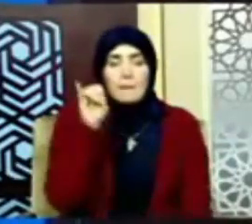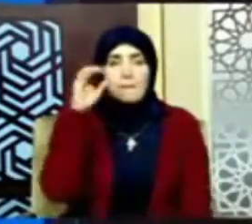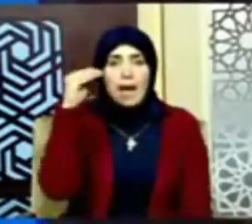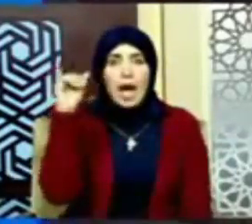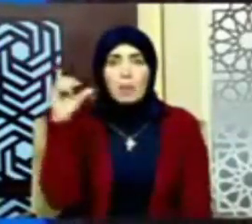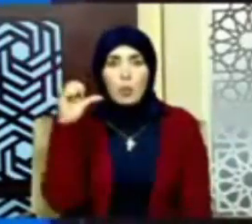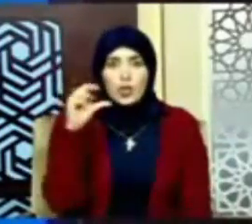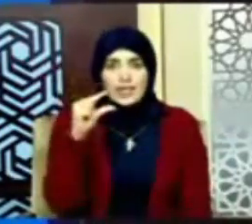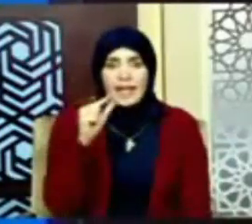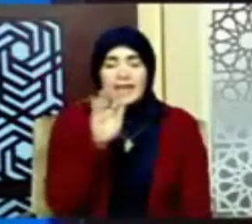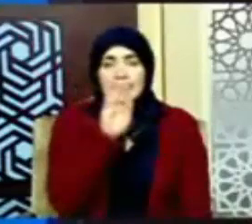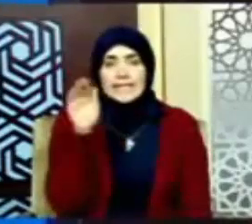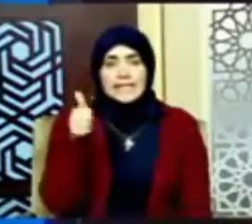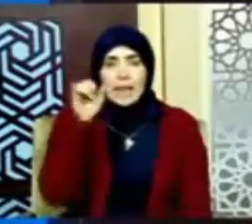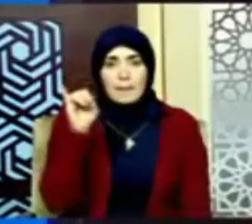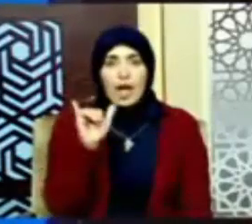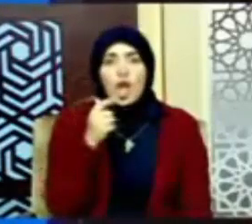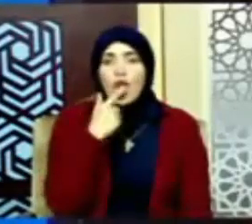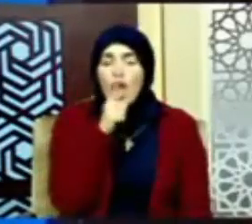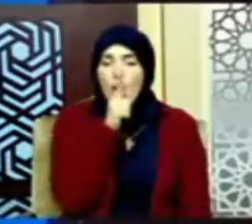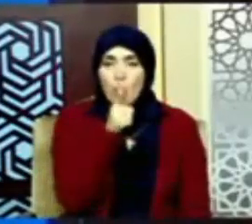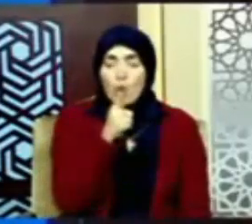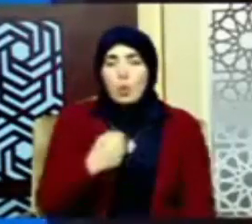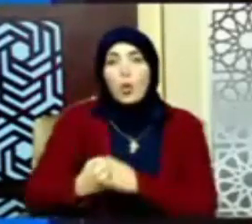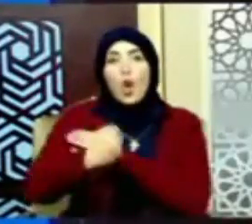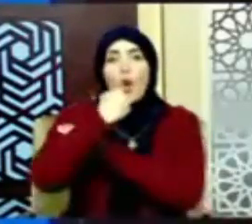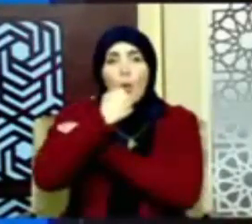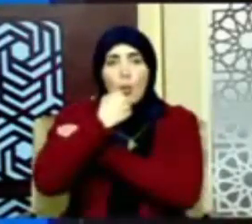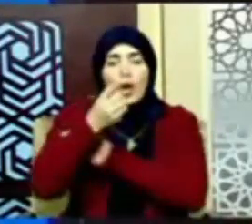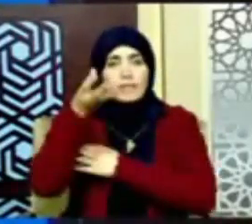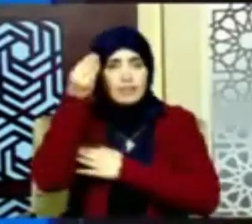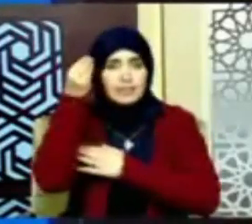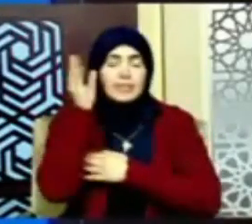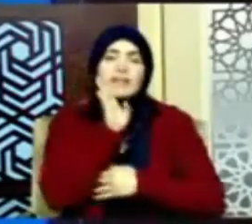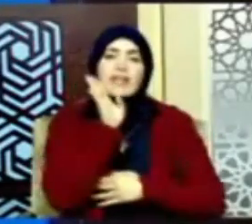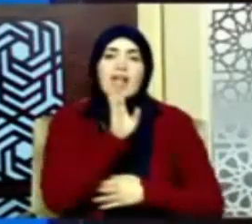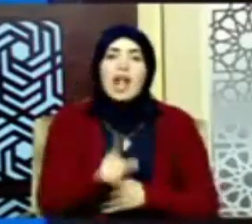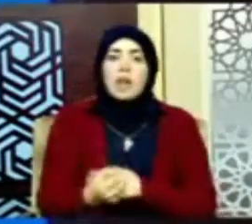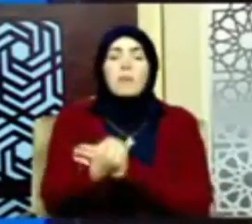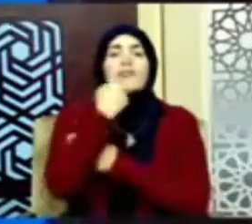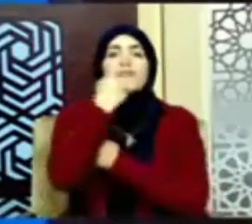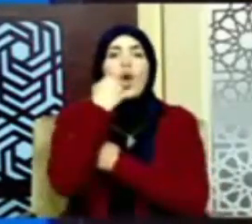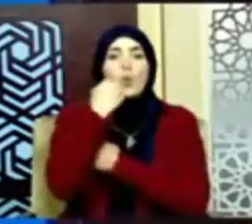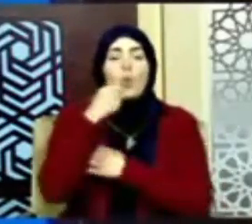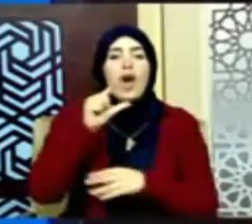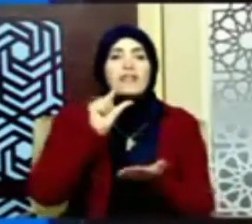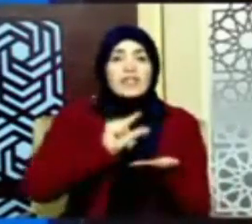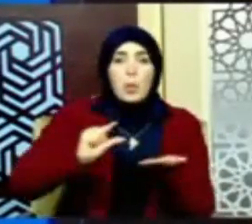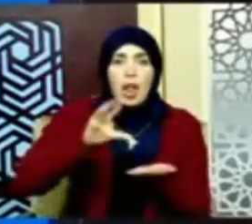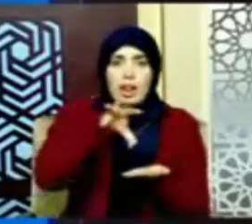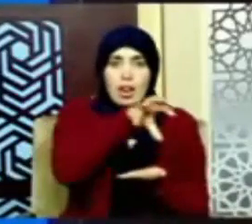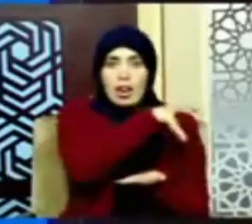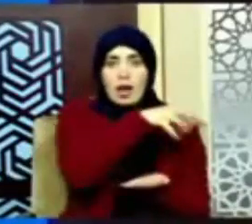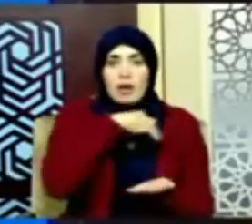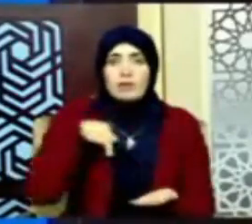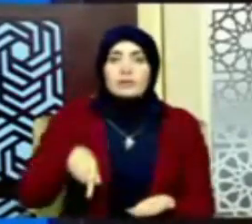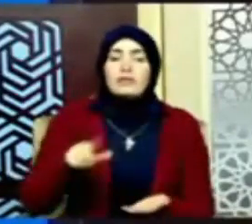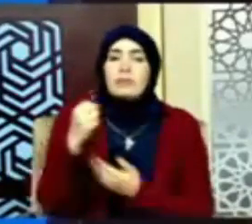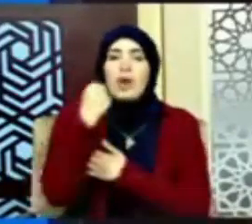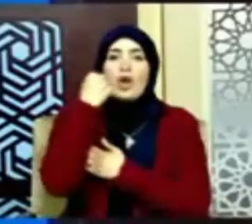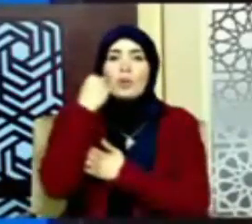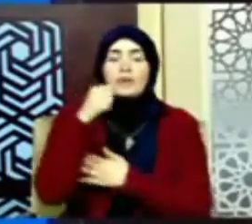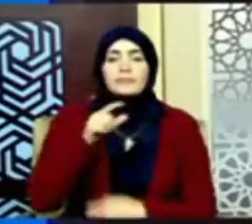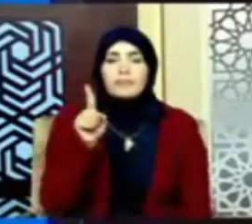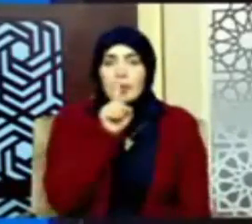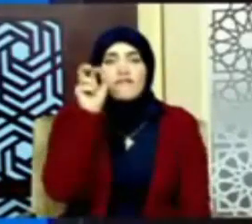العلم بقوة العلم تقوى شوكة الدول. ليس بالفقه وحده،